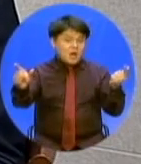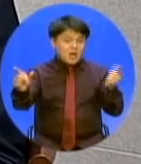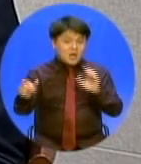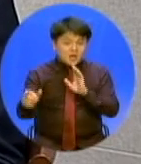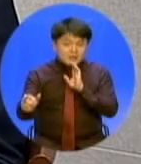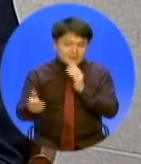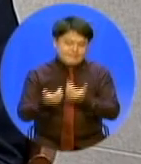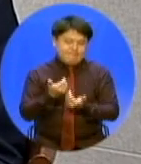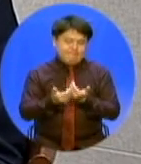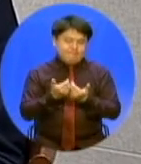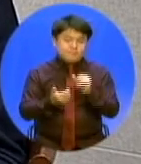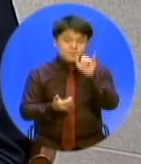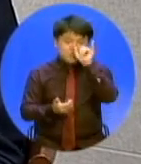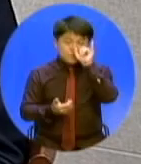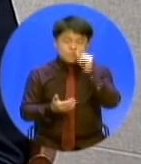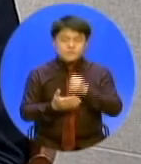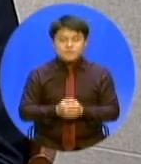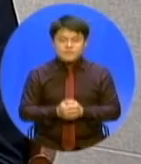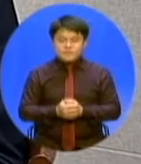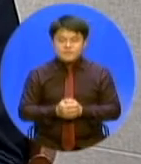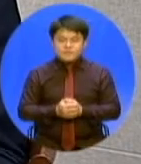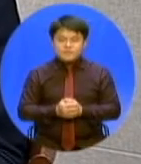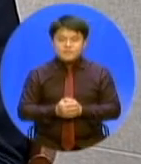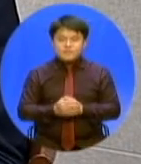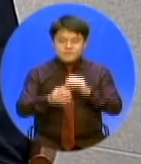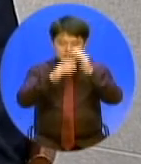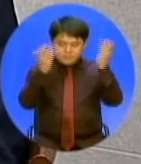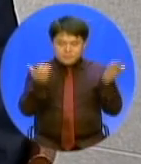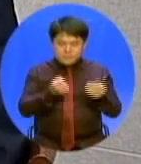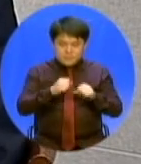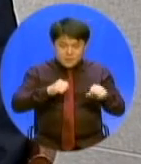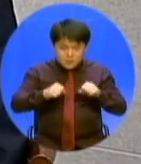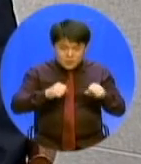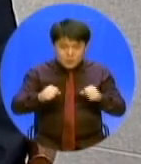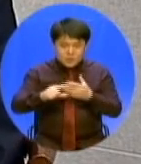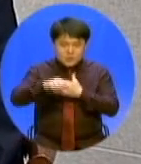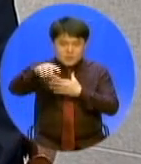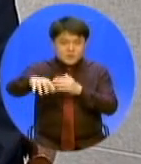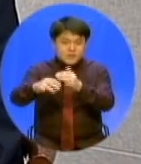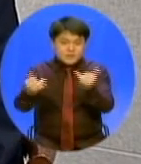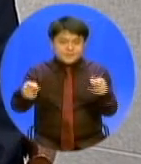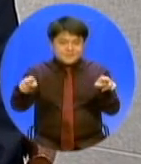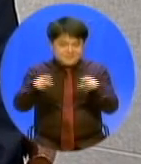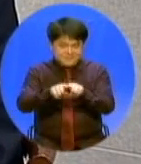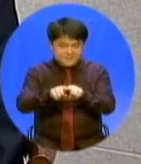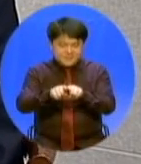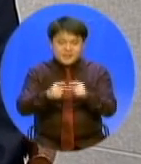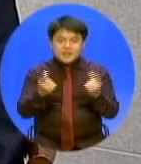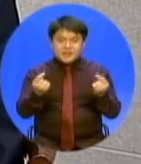좀 갈등도 있습니다만은 네. 모든 것은 지역과 같이 합니다. 예. 그래서